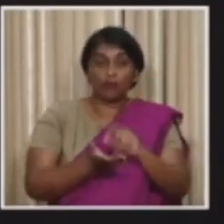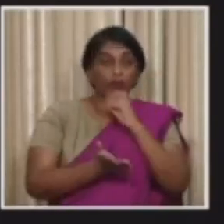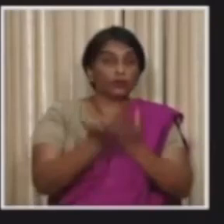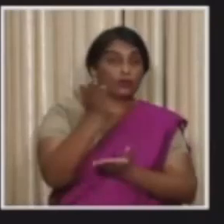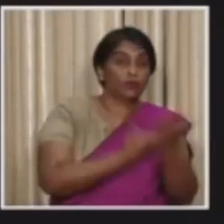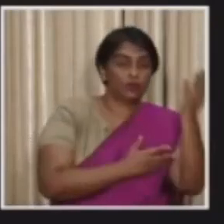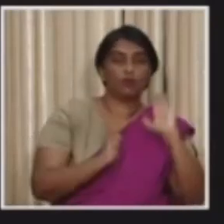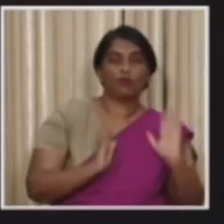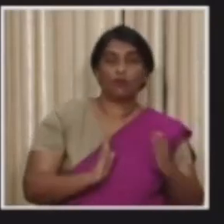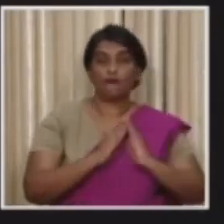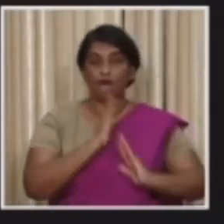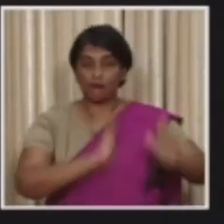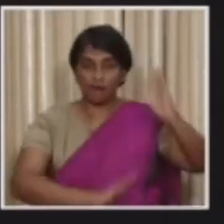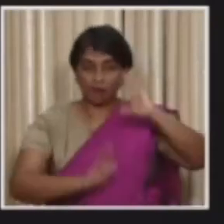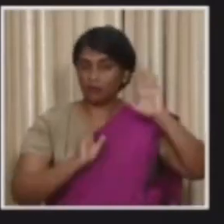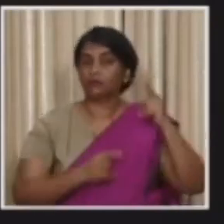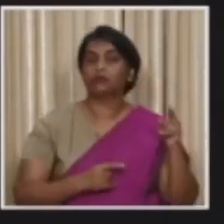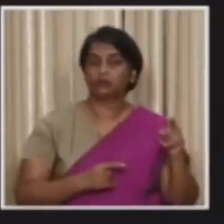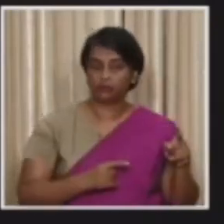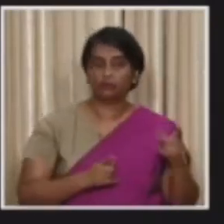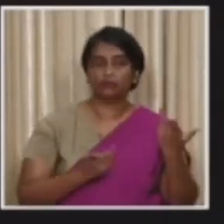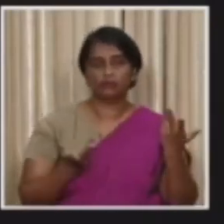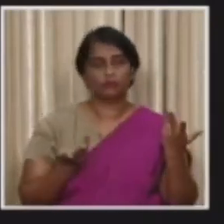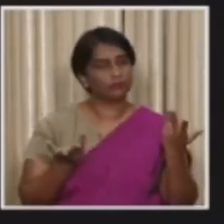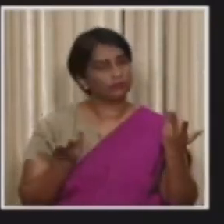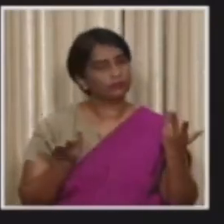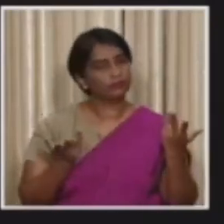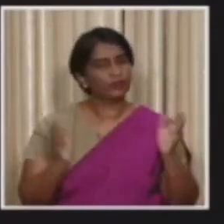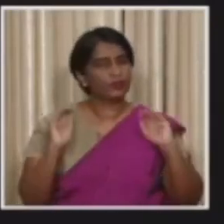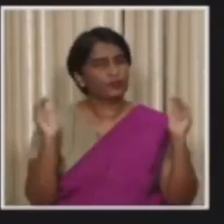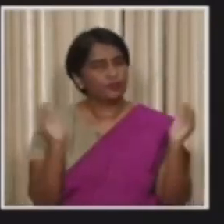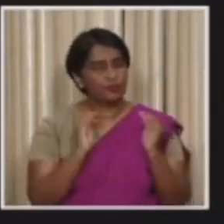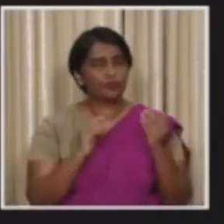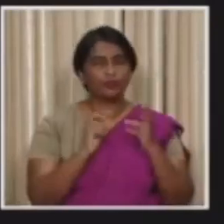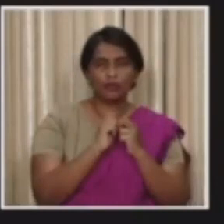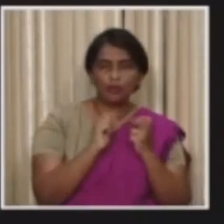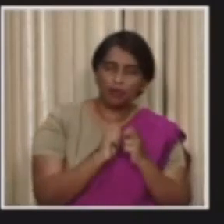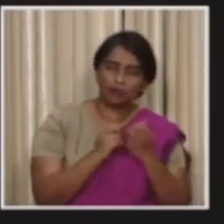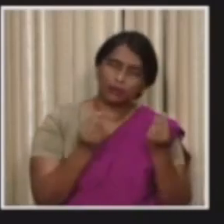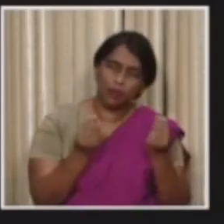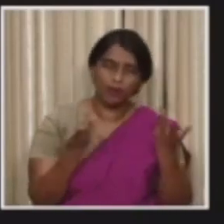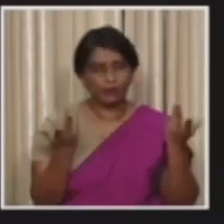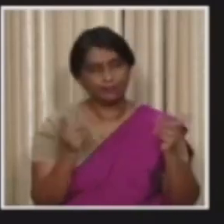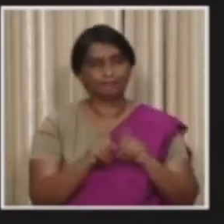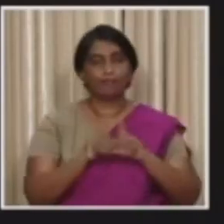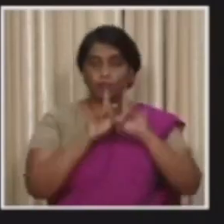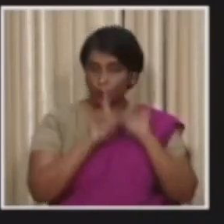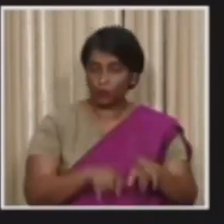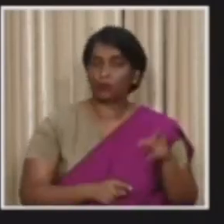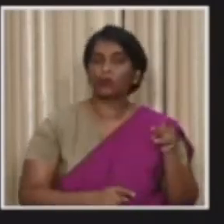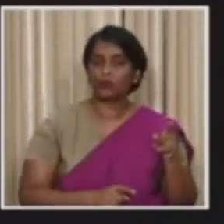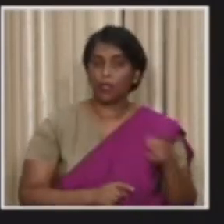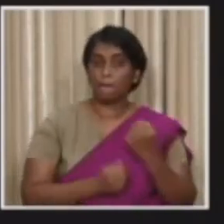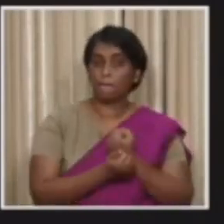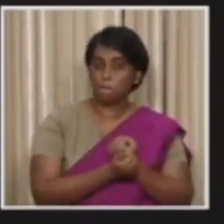ඕන. ගම්වල තියෙන ස්ථාමත්ම කෙටි පොඩි ආරාවලක දෙව්වේවා එම